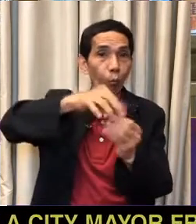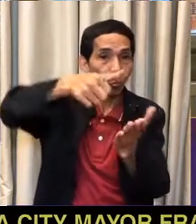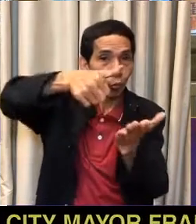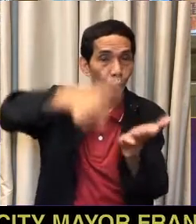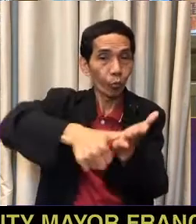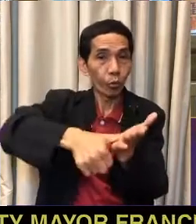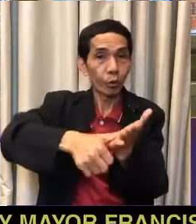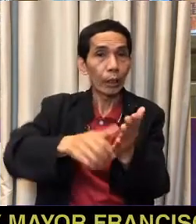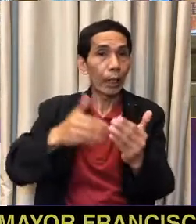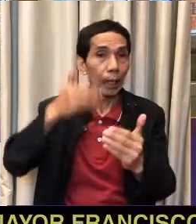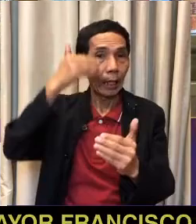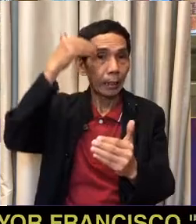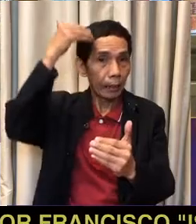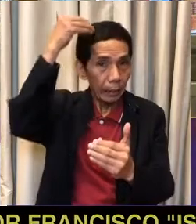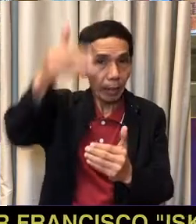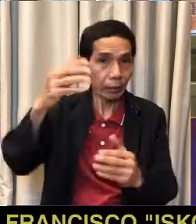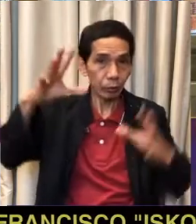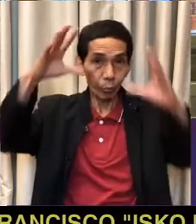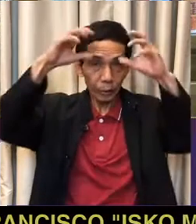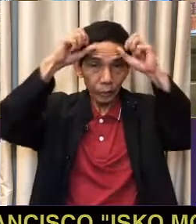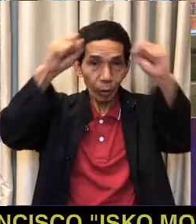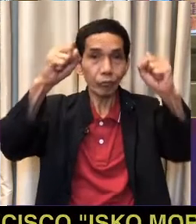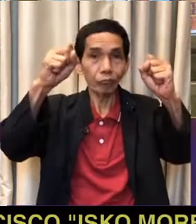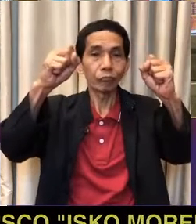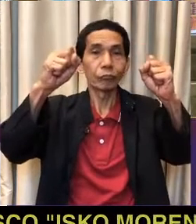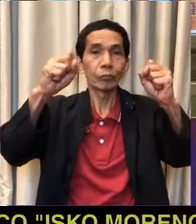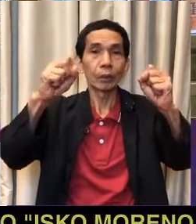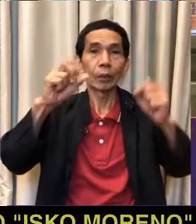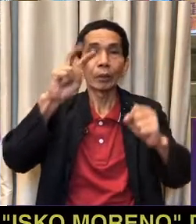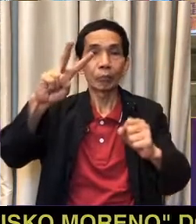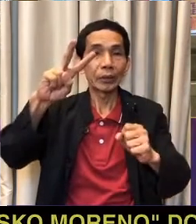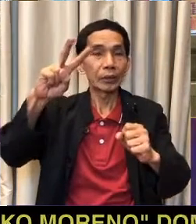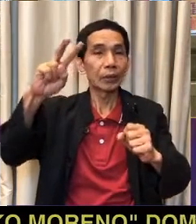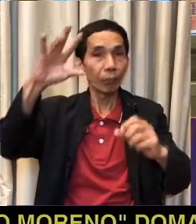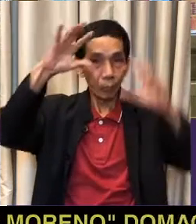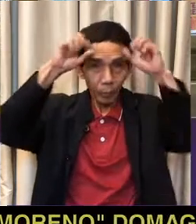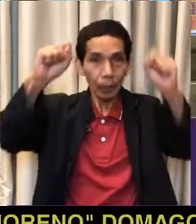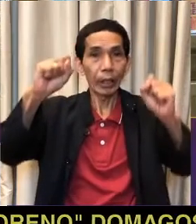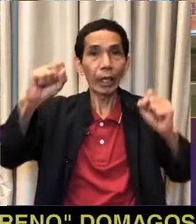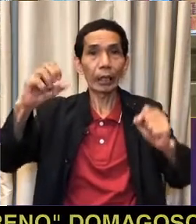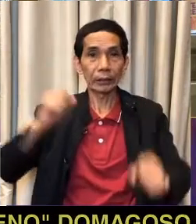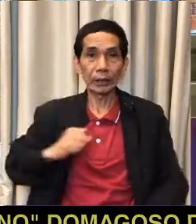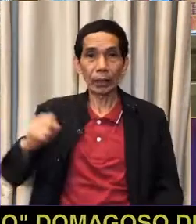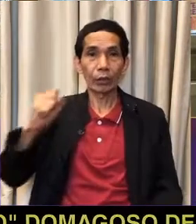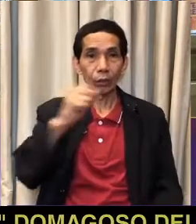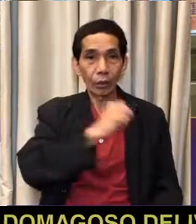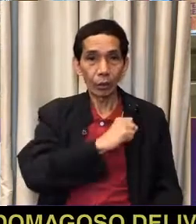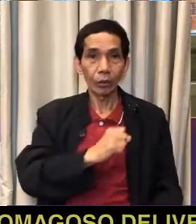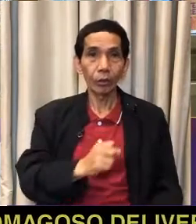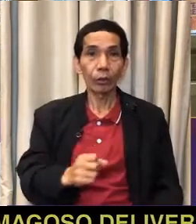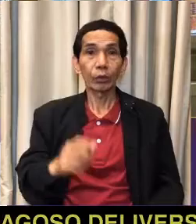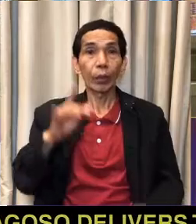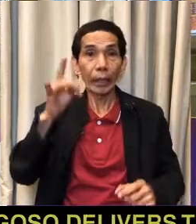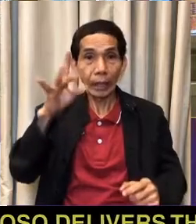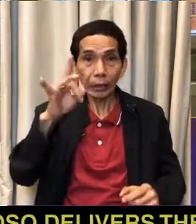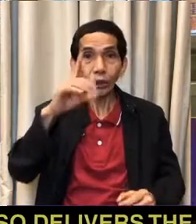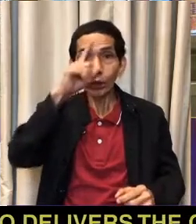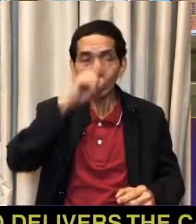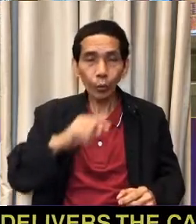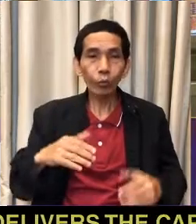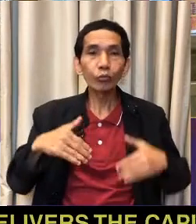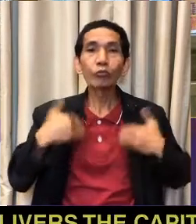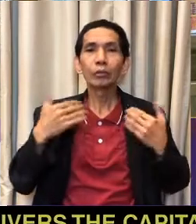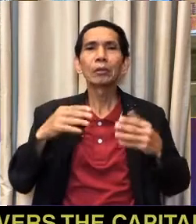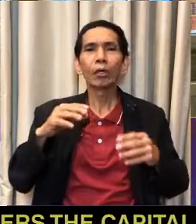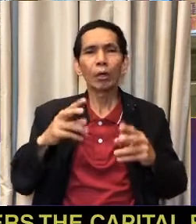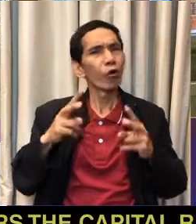ng susunod na Pangulo, Vice Presidente at mga Senador. Kung kayo 18 anyos, ay